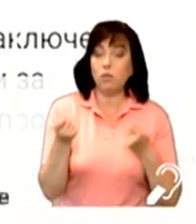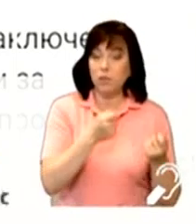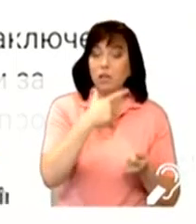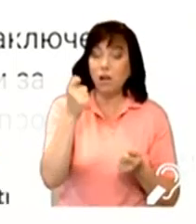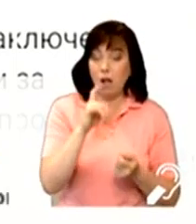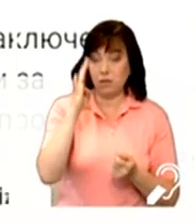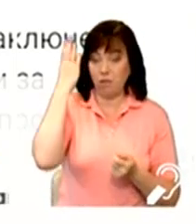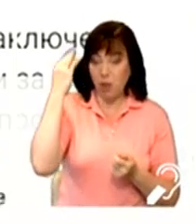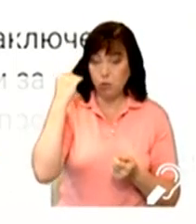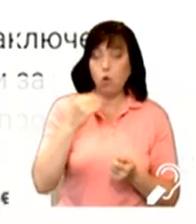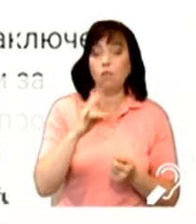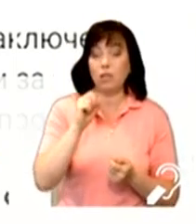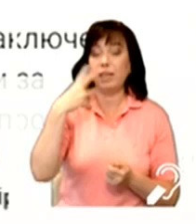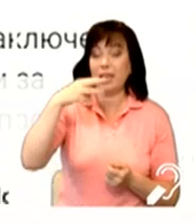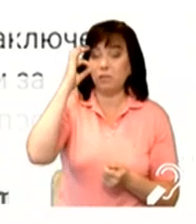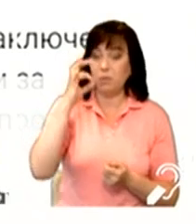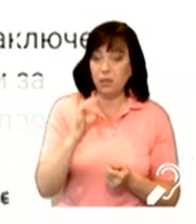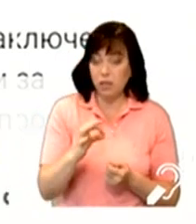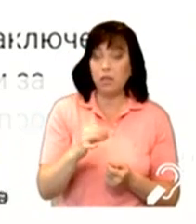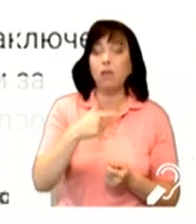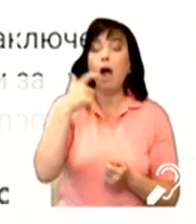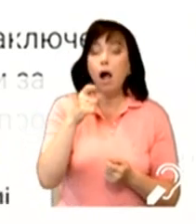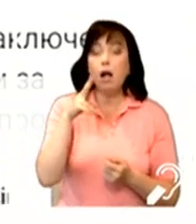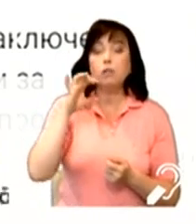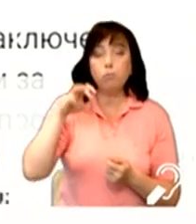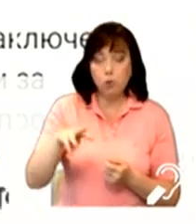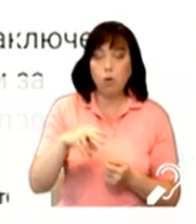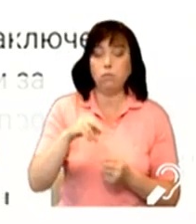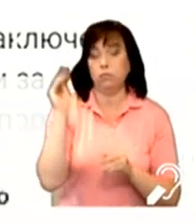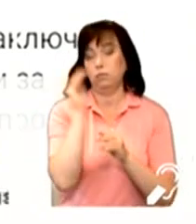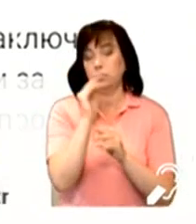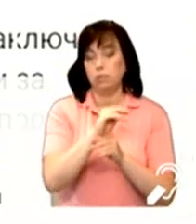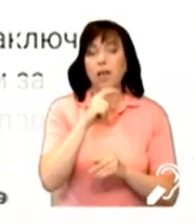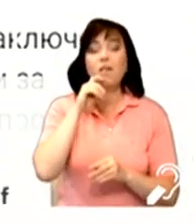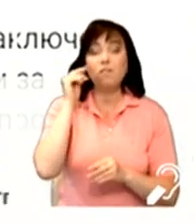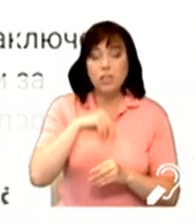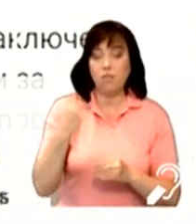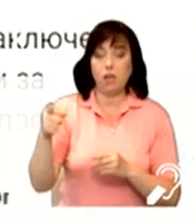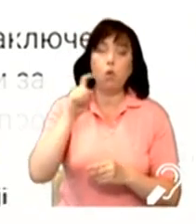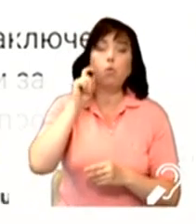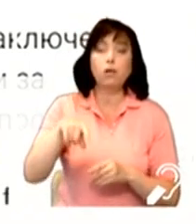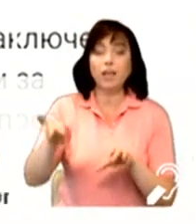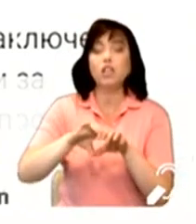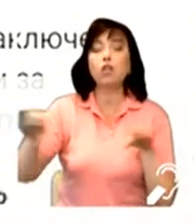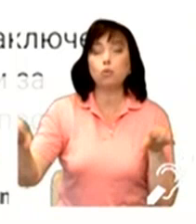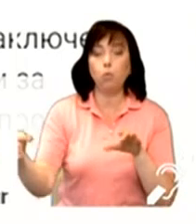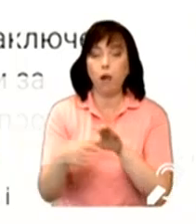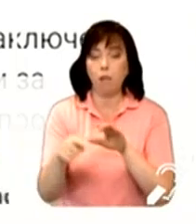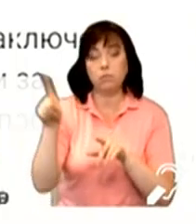către Republica Moldova cu 30%, Gazprom dă vina pe problemele de tranzit din Ucraina.